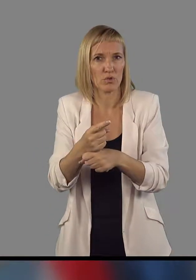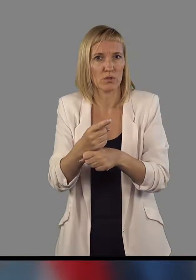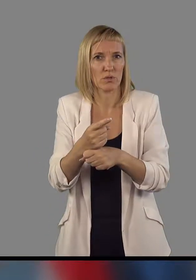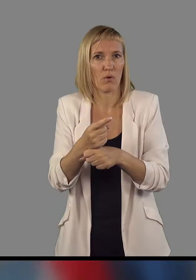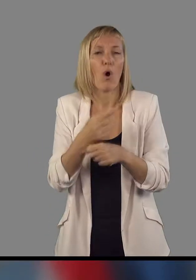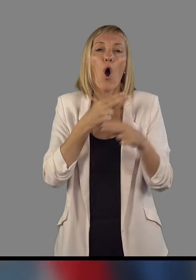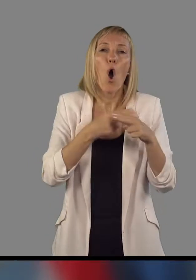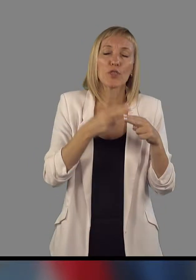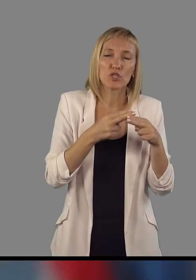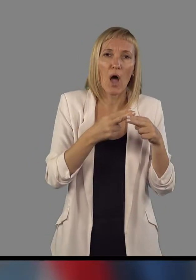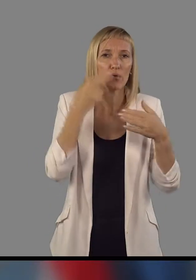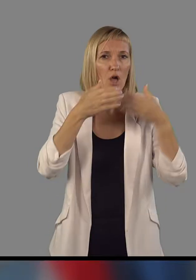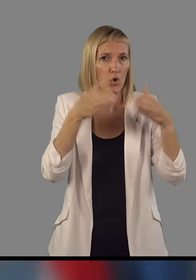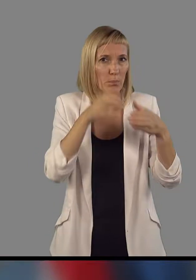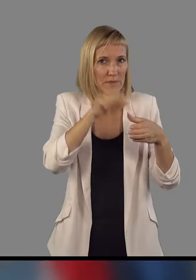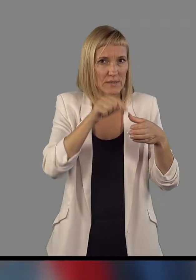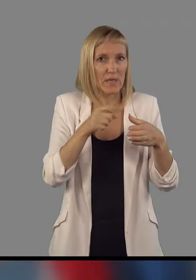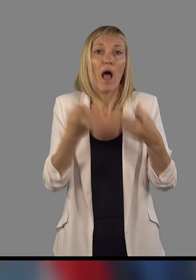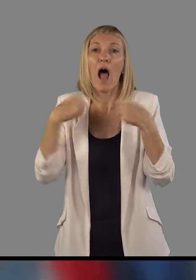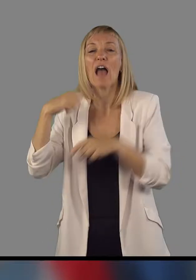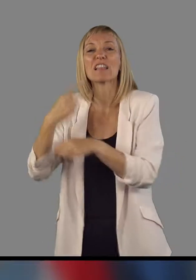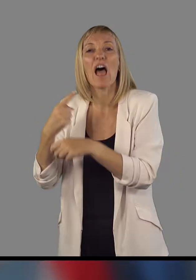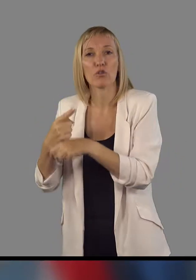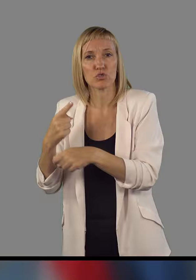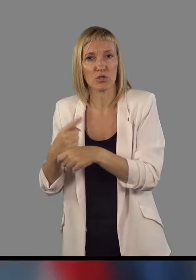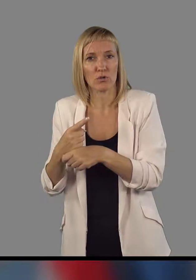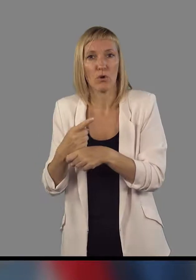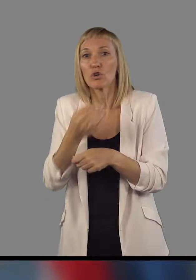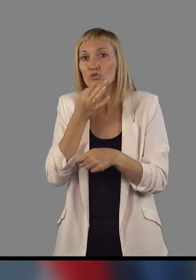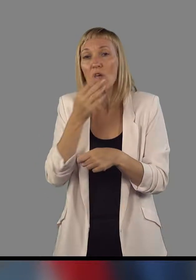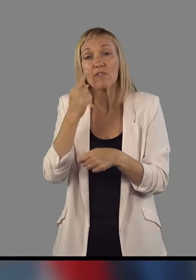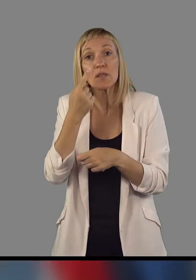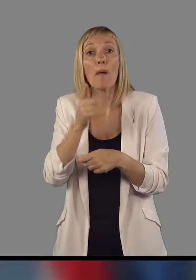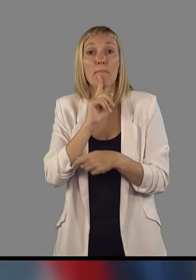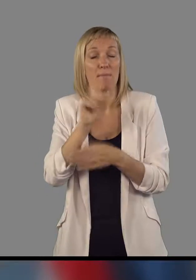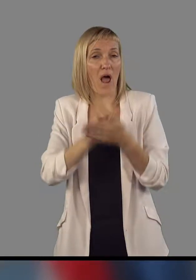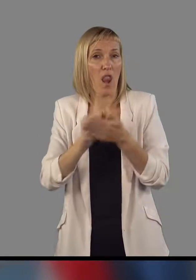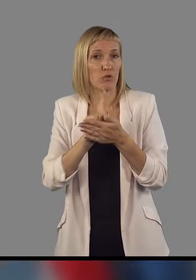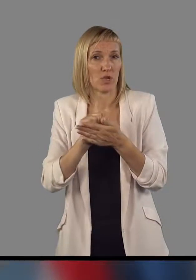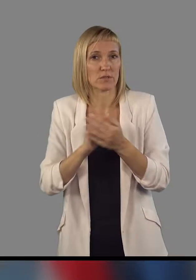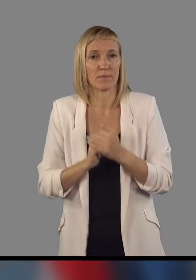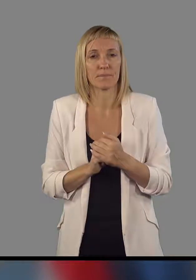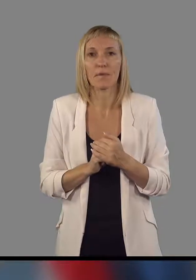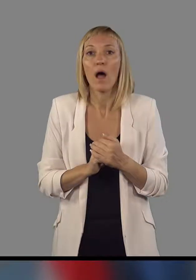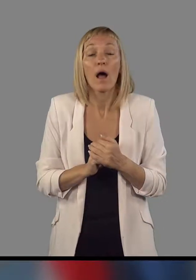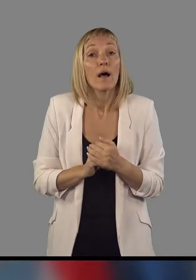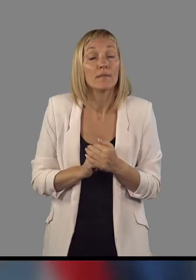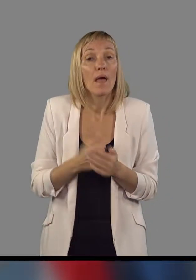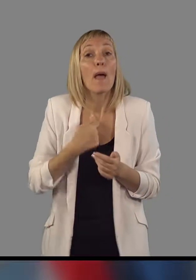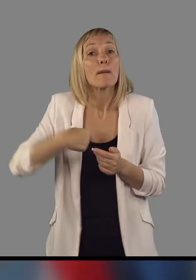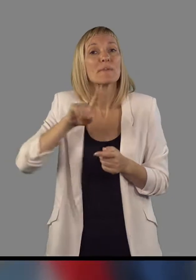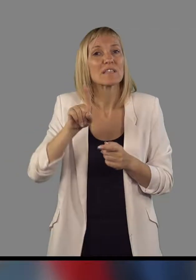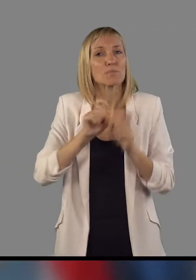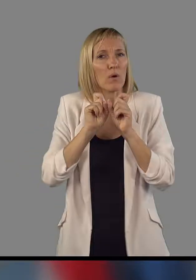odločitve tako Državne revizijske komisije kot ne nazadnje tudi naročnikov, glede na to, da bo imeli manj časa? Mi